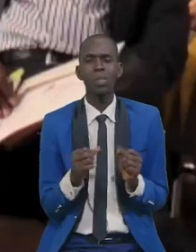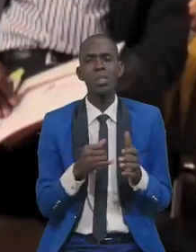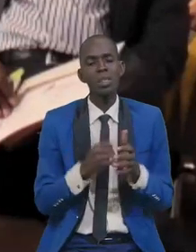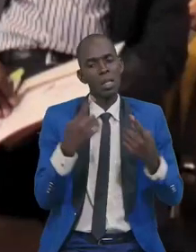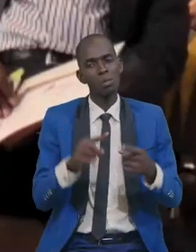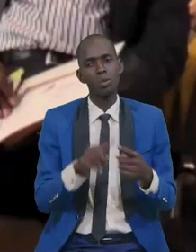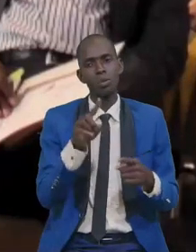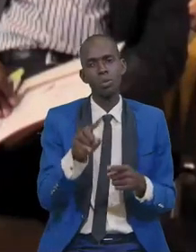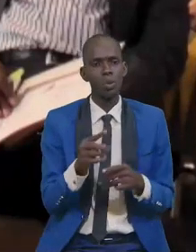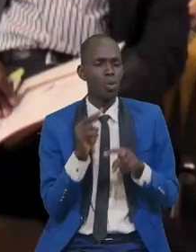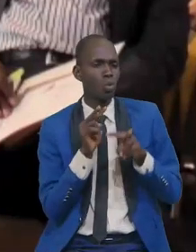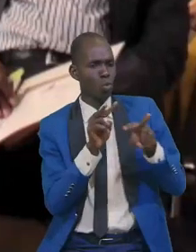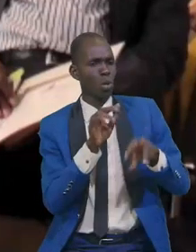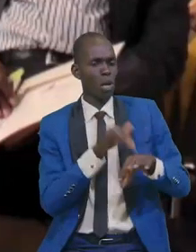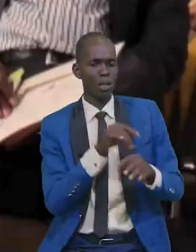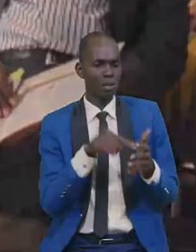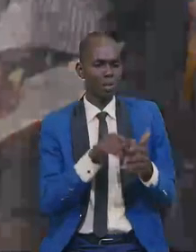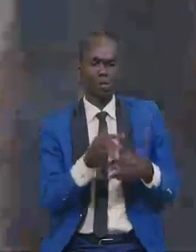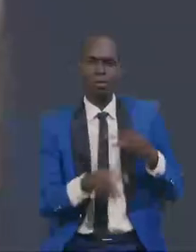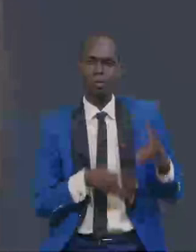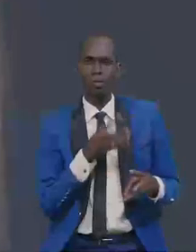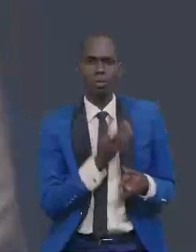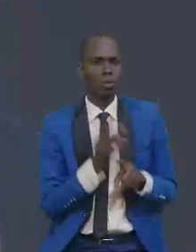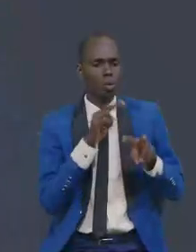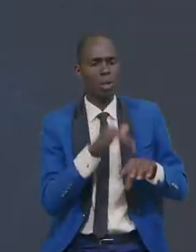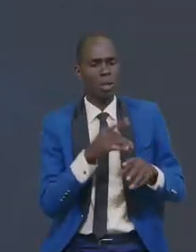soucis, des choses vous arrivent. Regardez dans la vie.